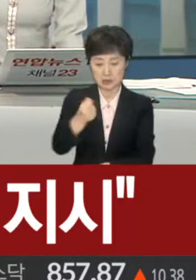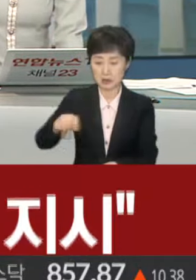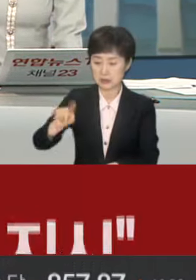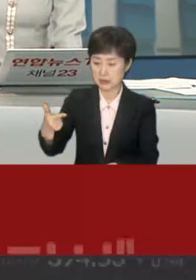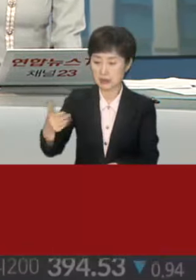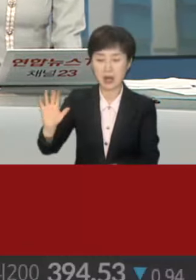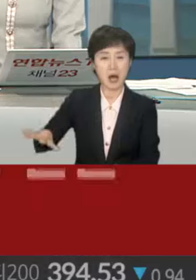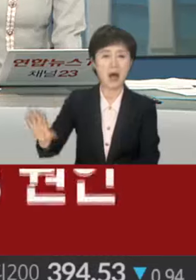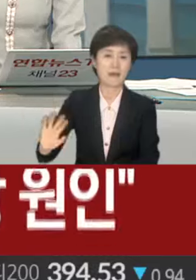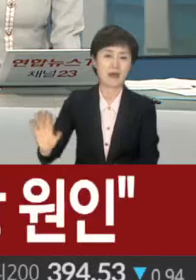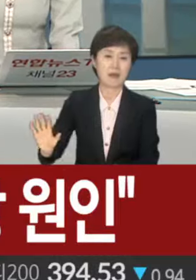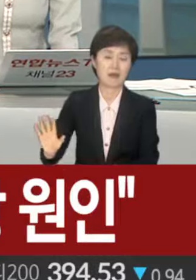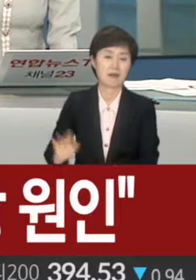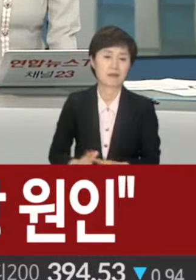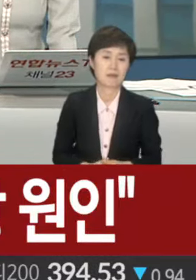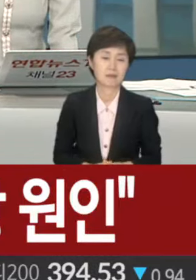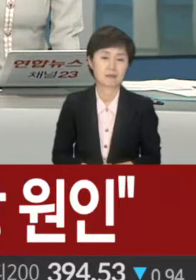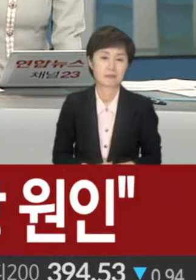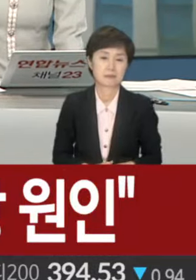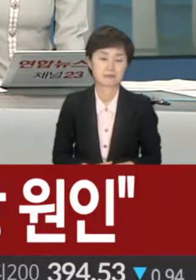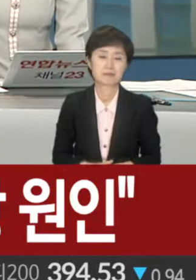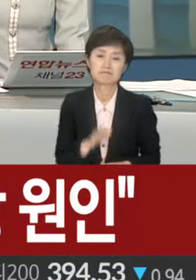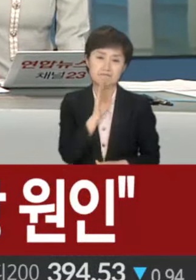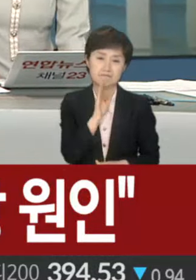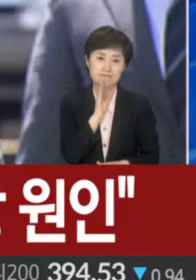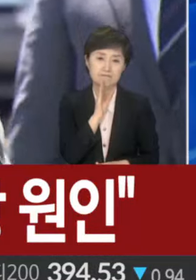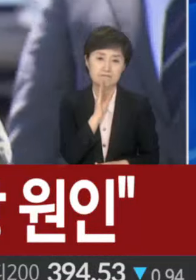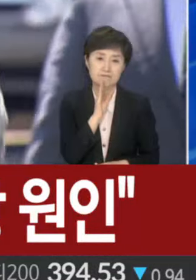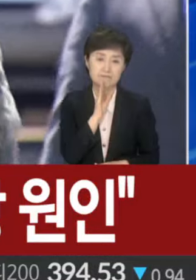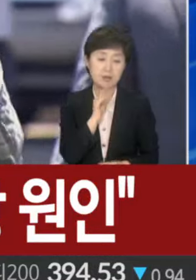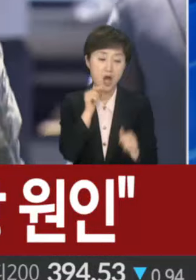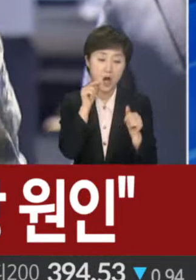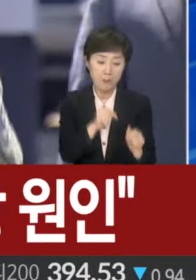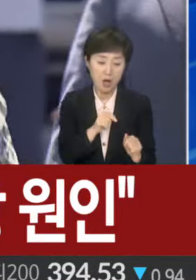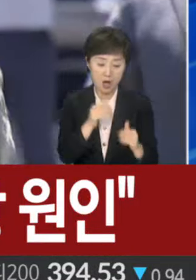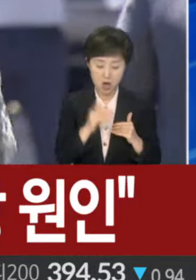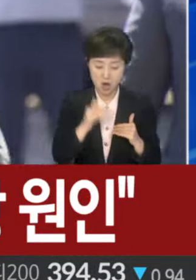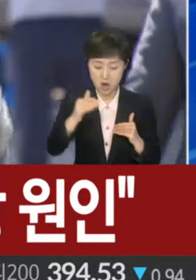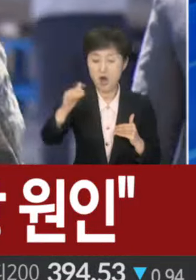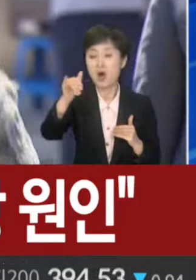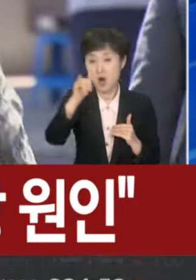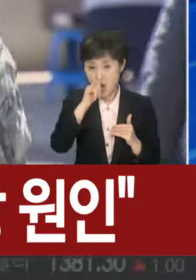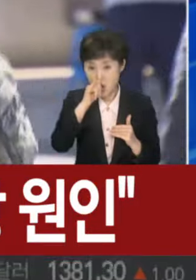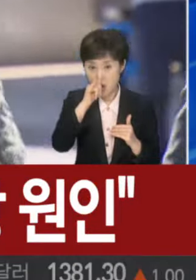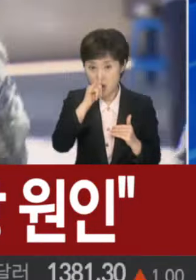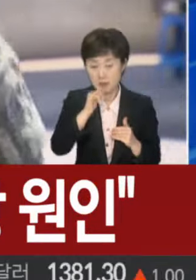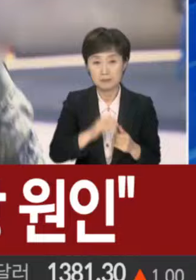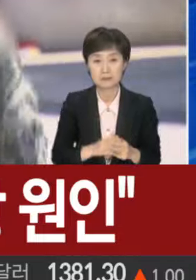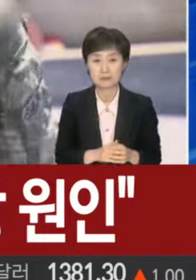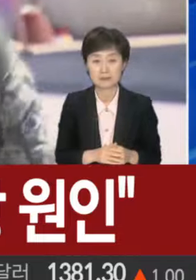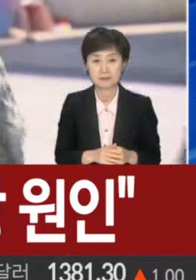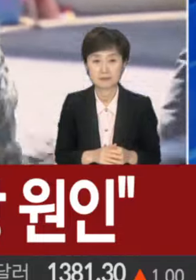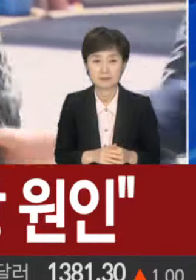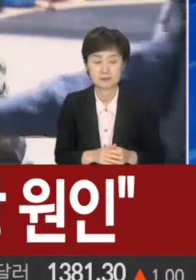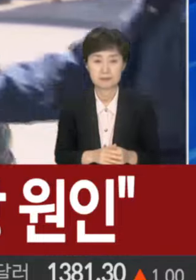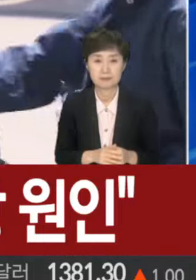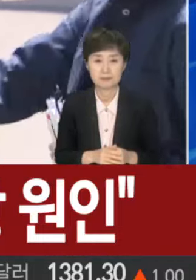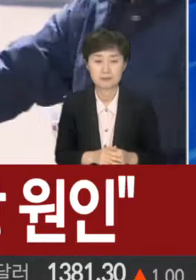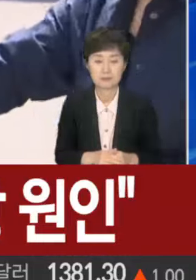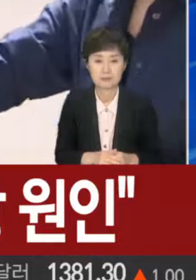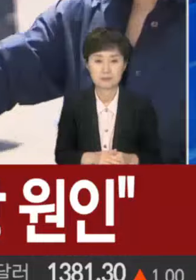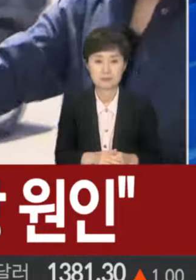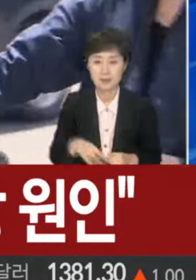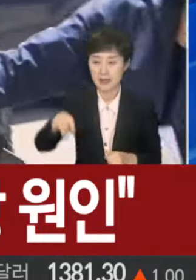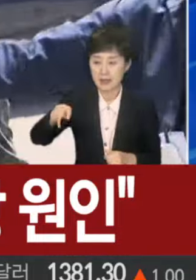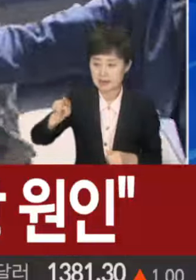없었다고 하더라고요. 그 부분은 어떻게 좀 바라봐야 되는 겁니까? 그렇습니다. 그러니까 지휘 체계를 좀 보셔야 되는데요. 뭐 일률적으로 설명드리기는 어렵습니다만 간단하게